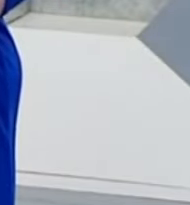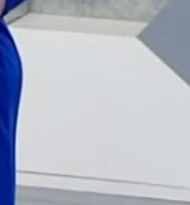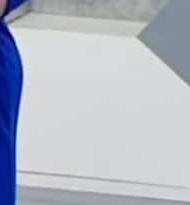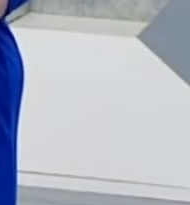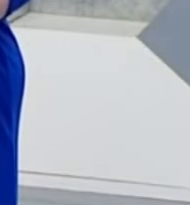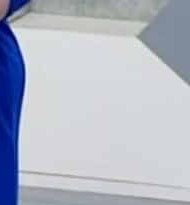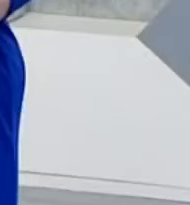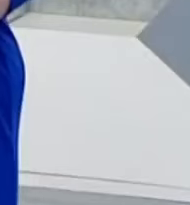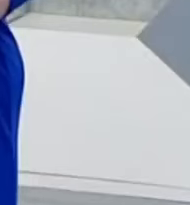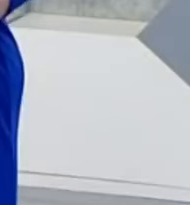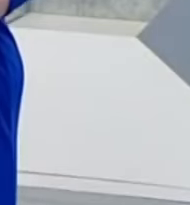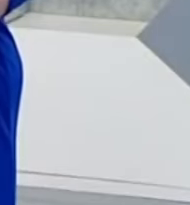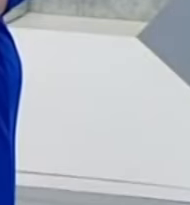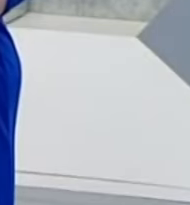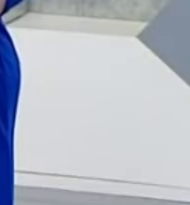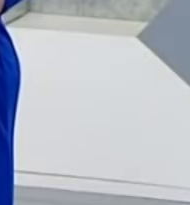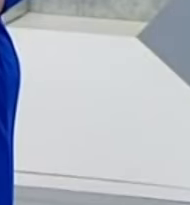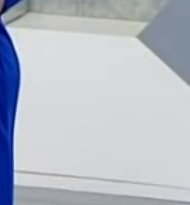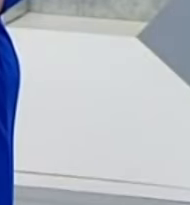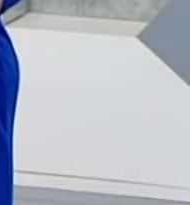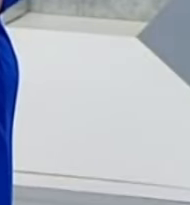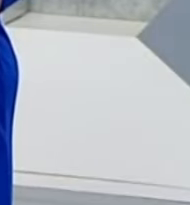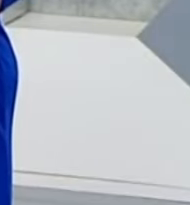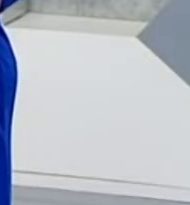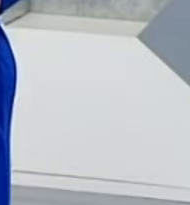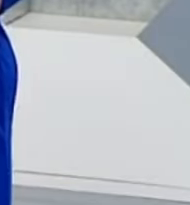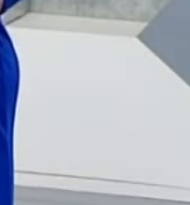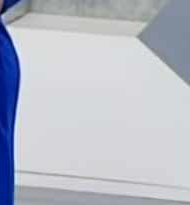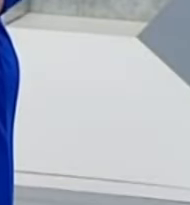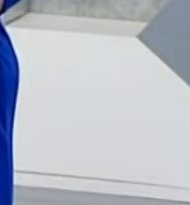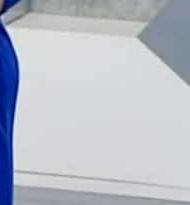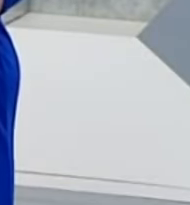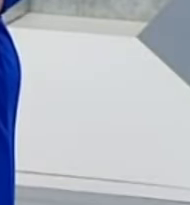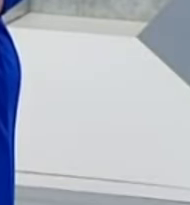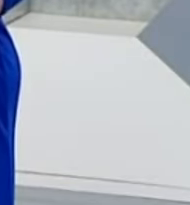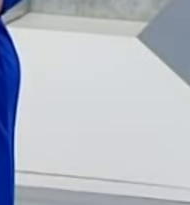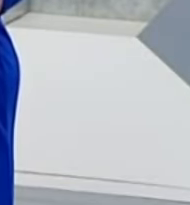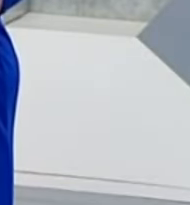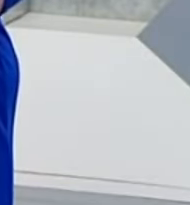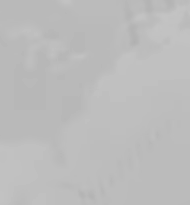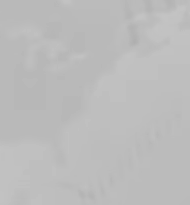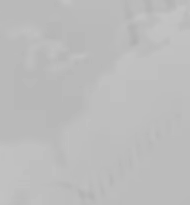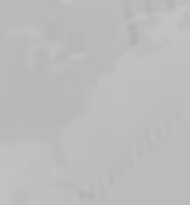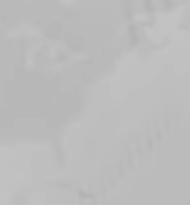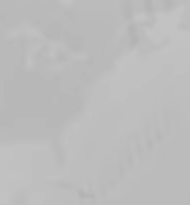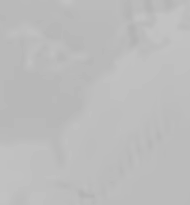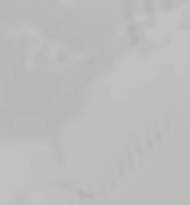GMA Pinoy TV at sa www.gmanews.tv.